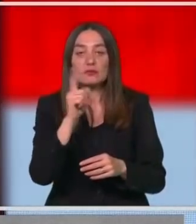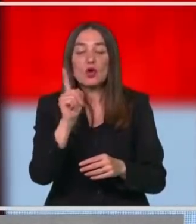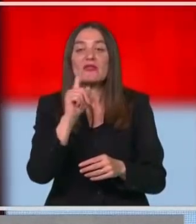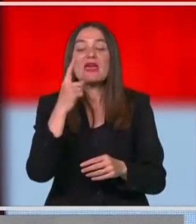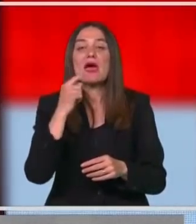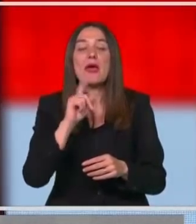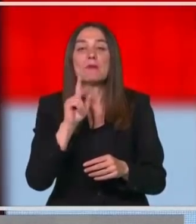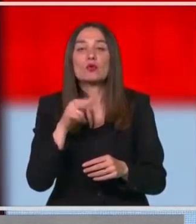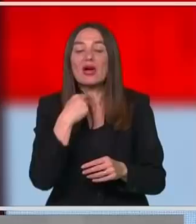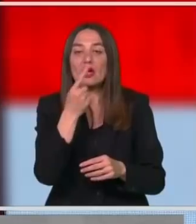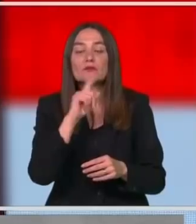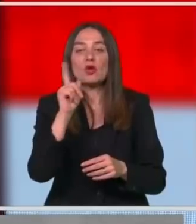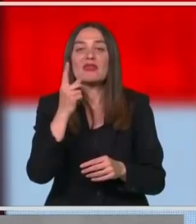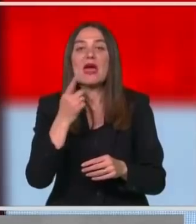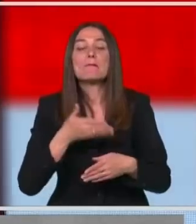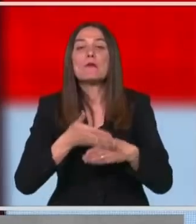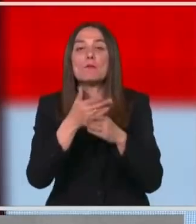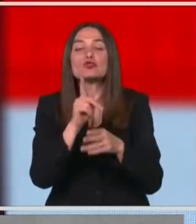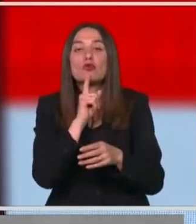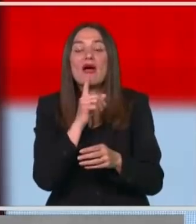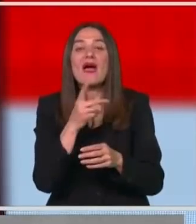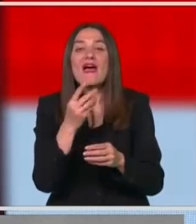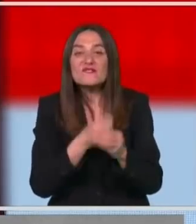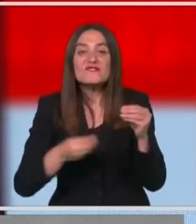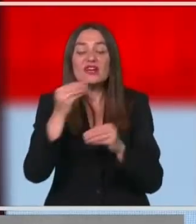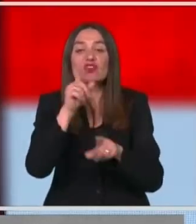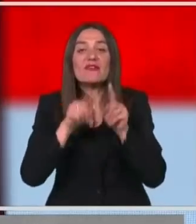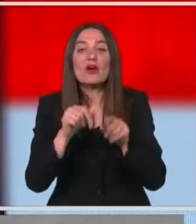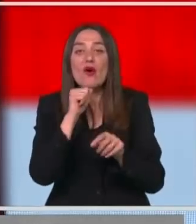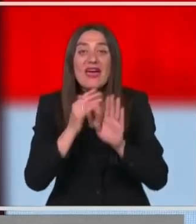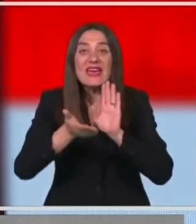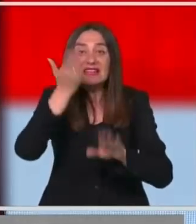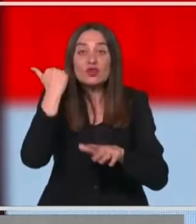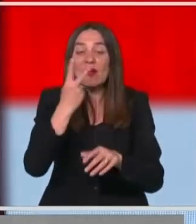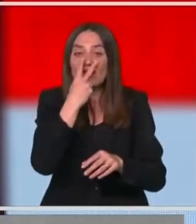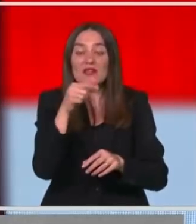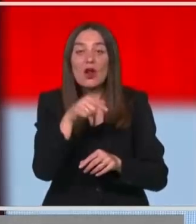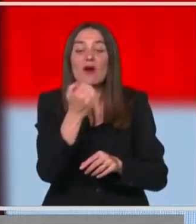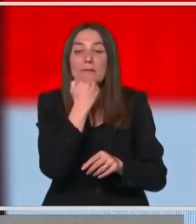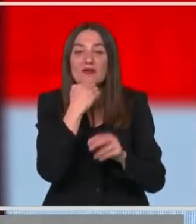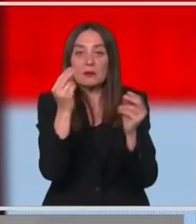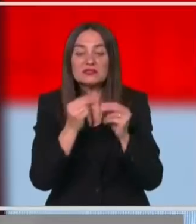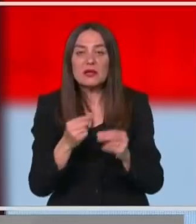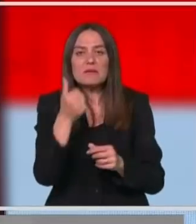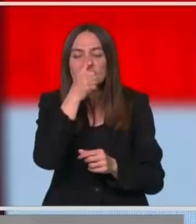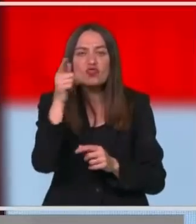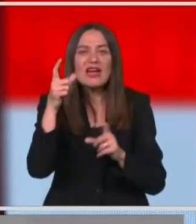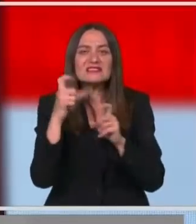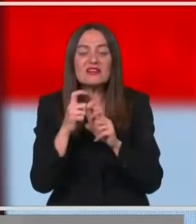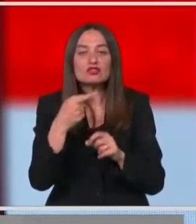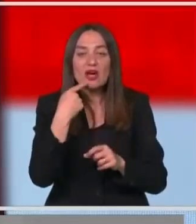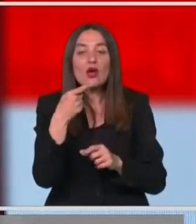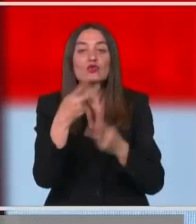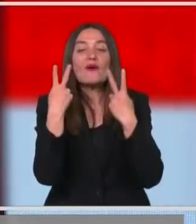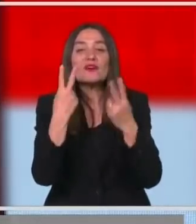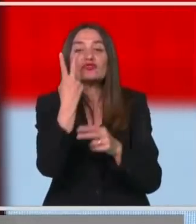pomoć koja je verovatno veća nego što je ova zemlja ikada u istoriji videla prema svom privrednom sistemu. I ono što je Siniša rekao, mislim da, da su tu